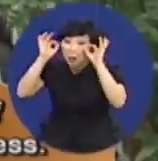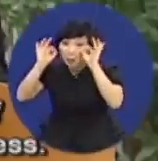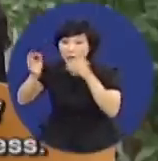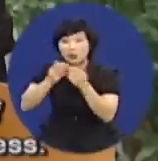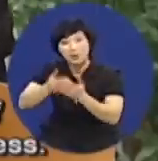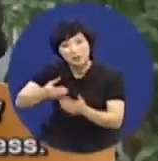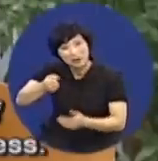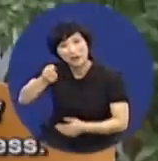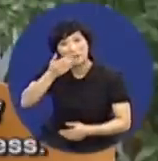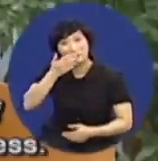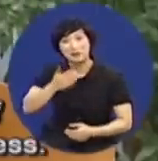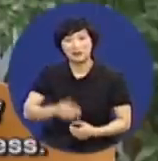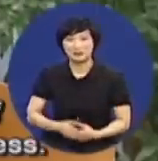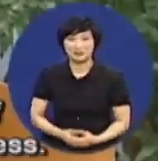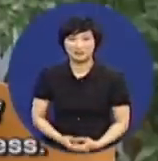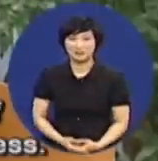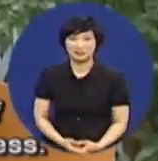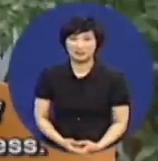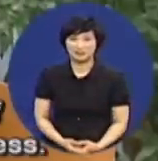ると栄光を見る。